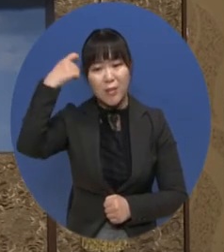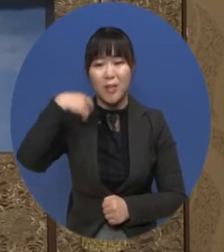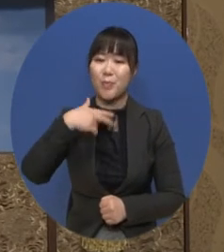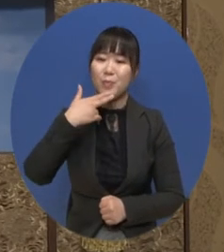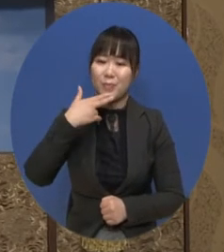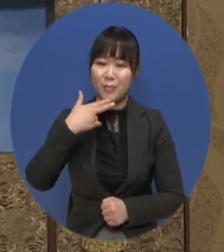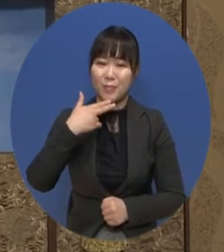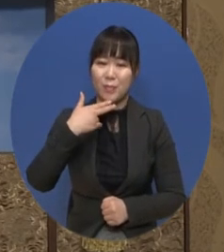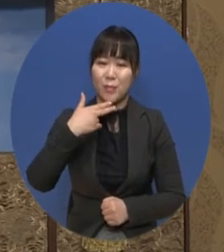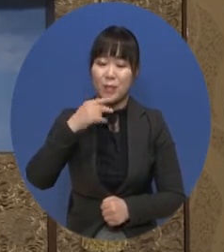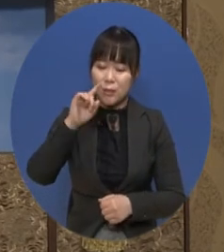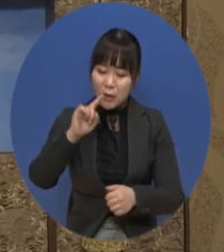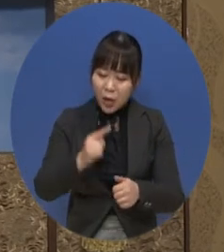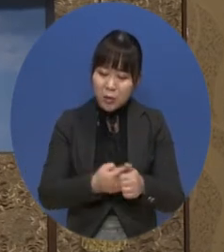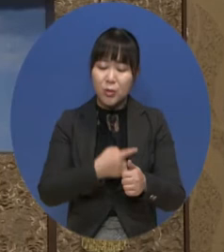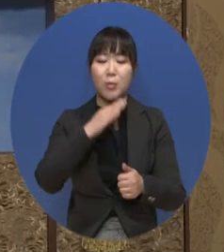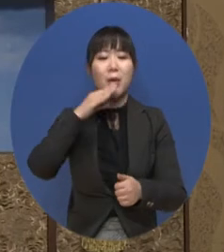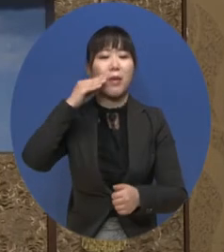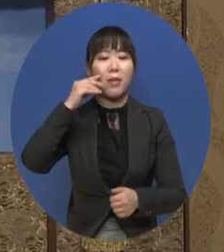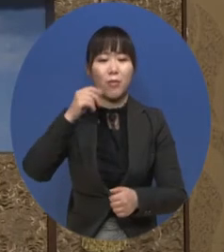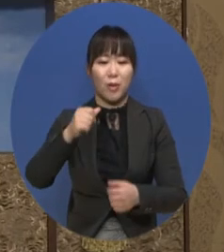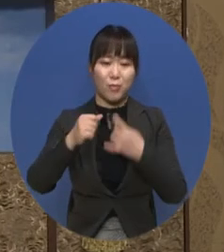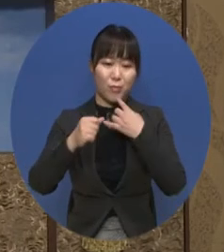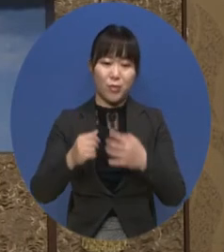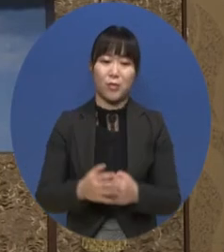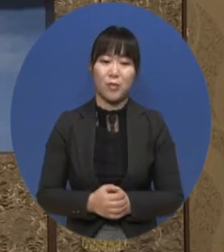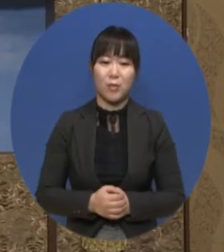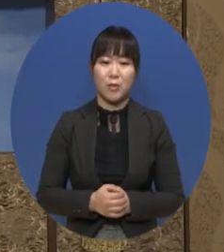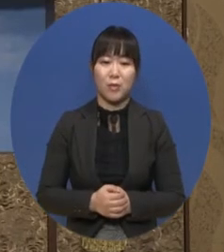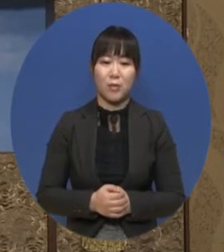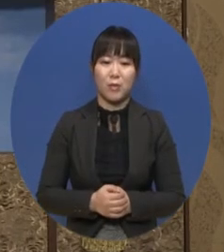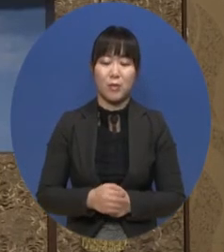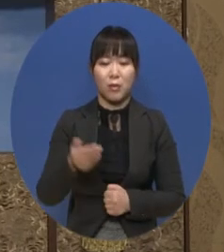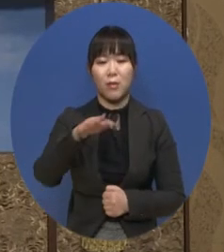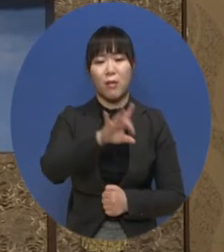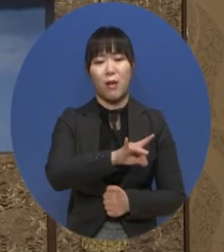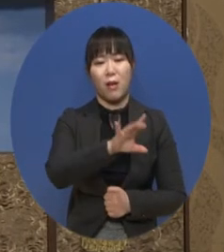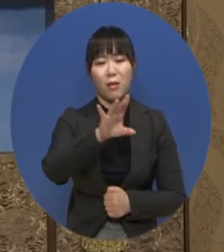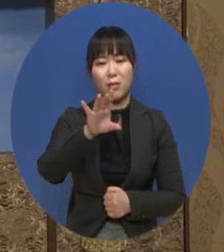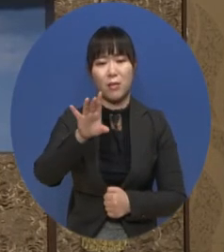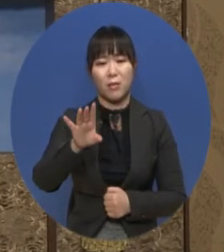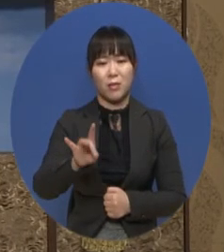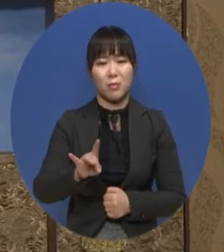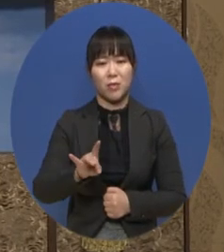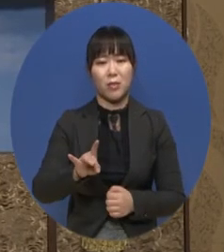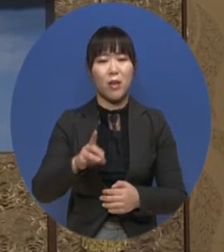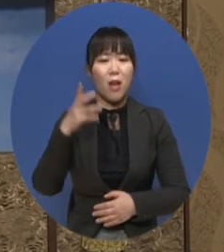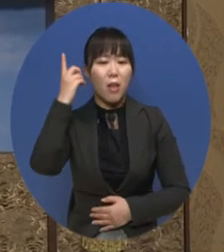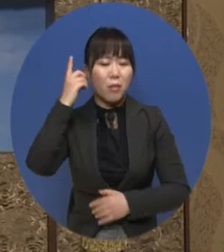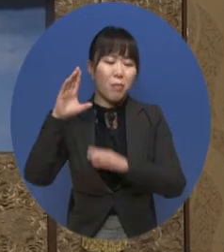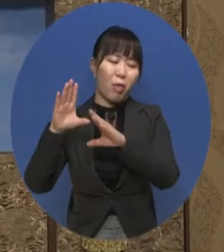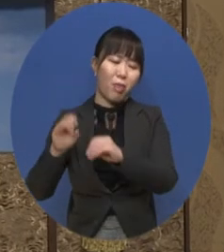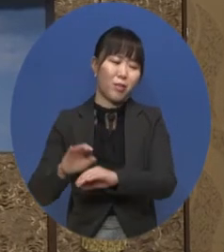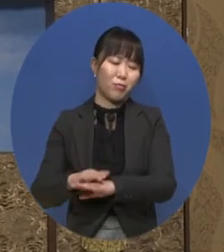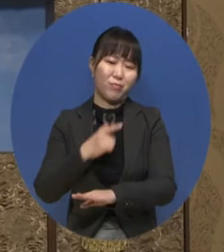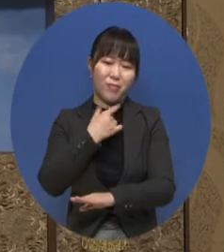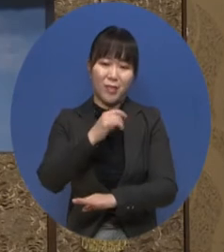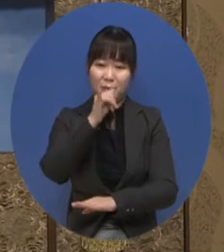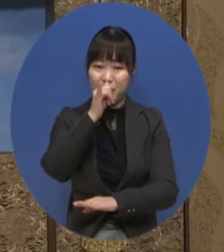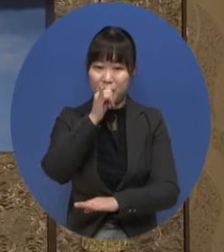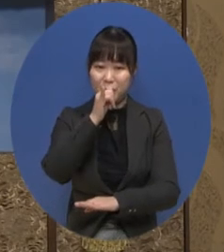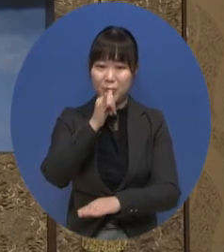않거든요. 자연스럽고 너무 익숙한 거죠. 그래서 근데 이제 가끔은 휴대폰 꺼두고 싶을 때도